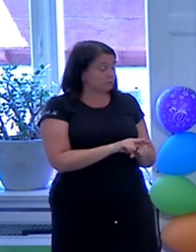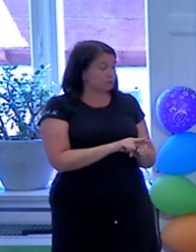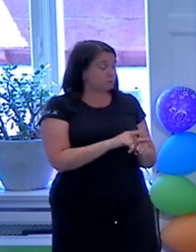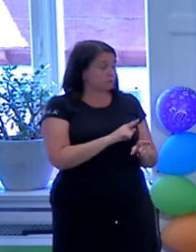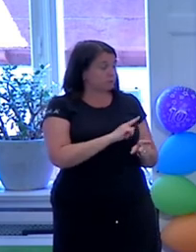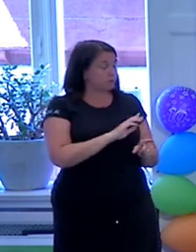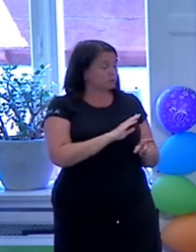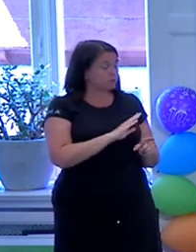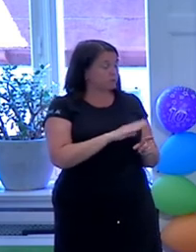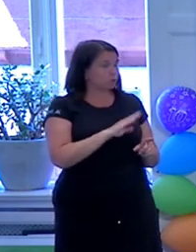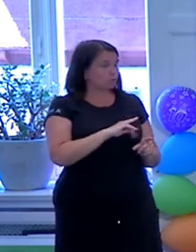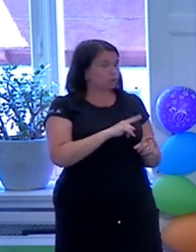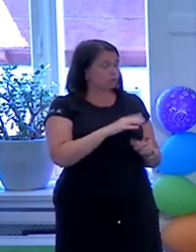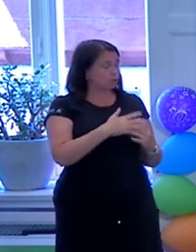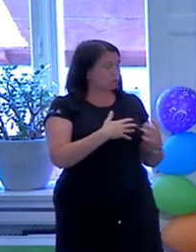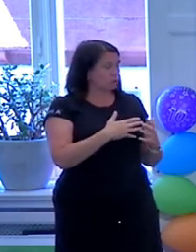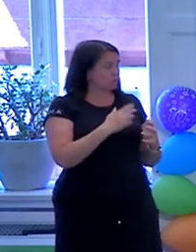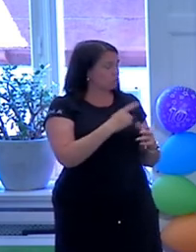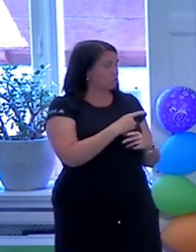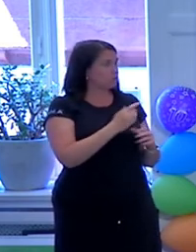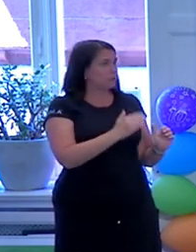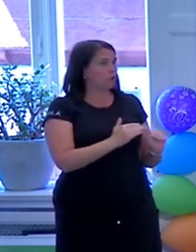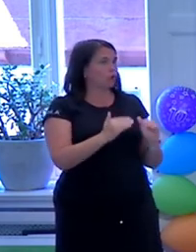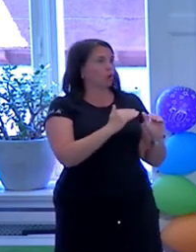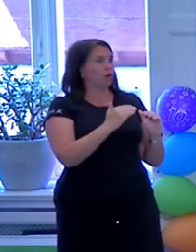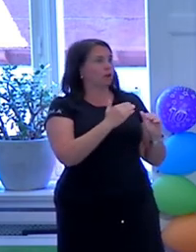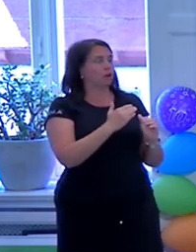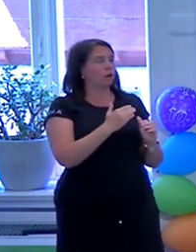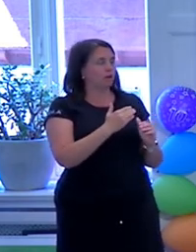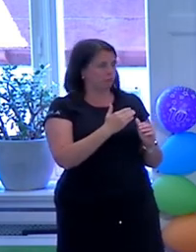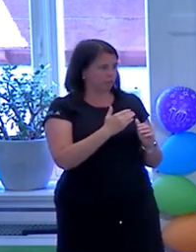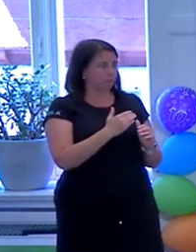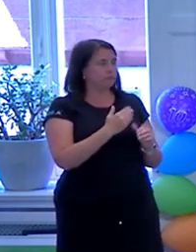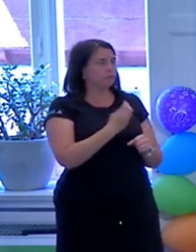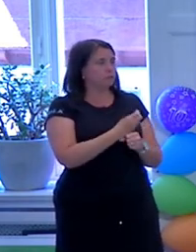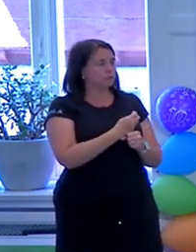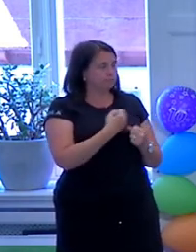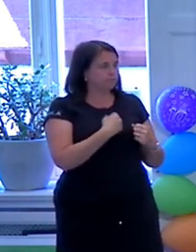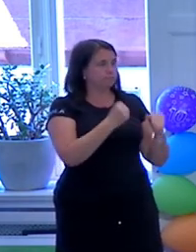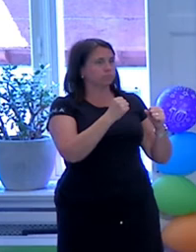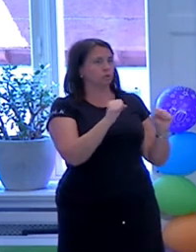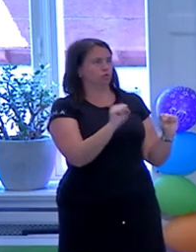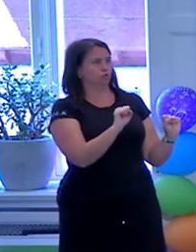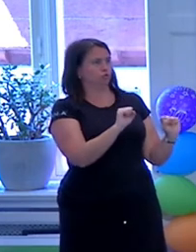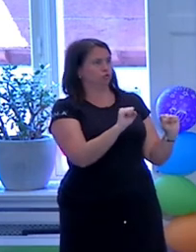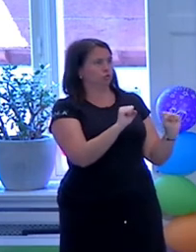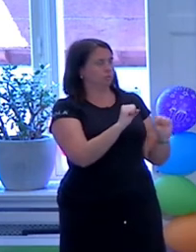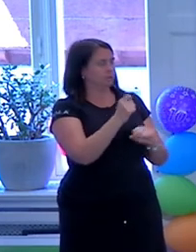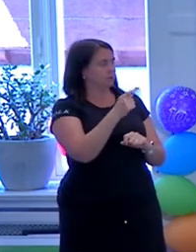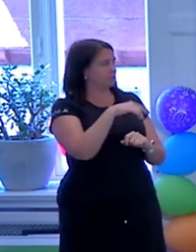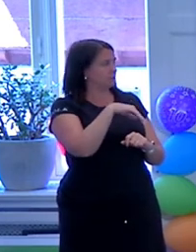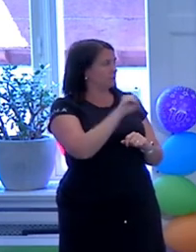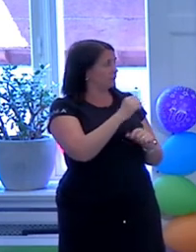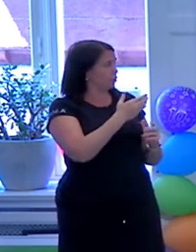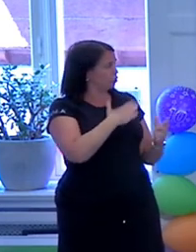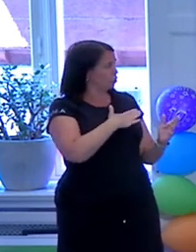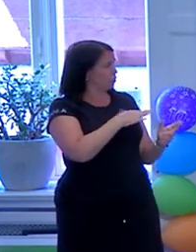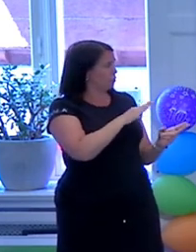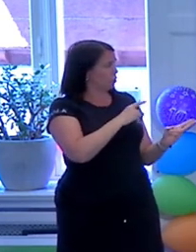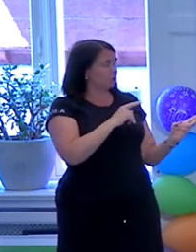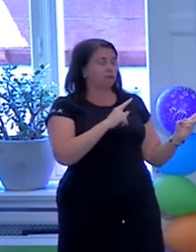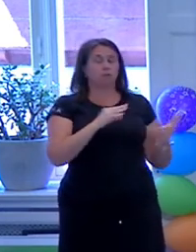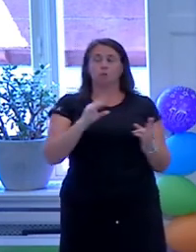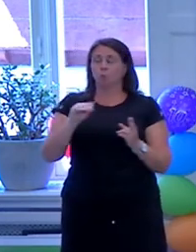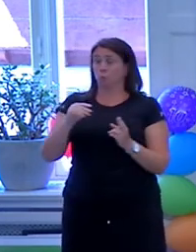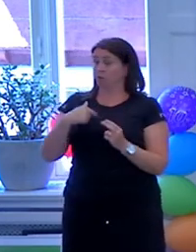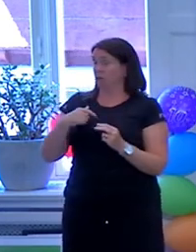göra och ett tempo att höja när det gäller digitalisering? Att det är lite bråttom helt enkelt. Vad säger du, Patrik? Nej, men det är absolut